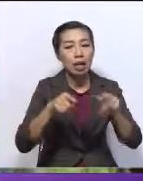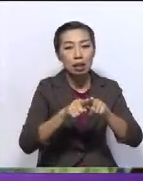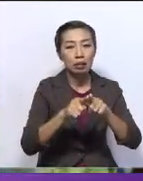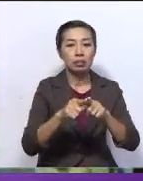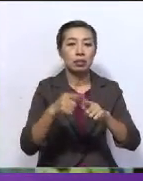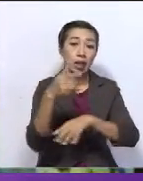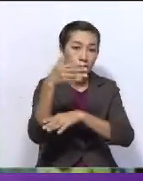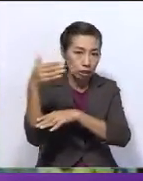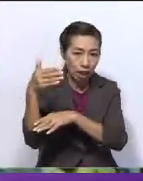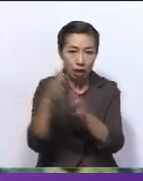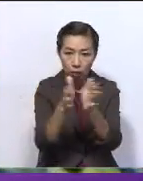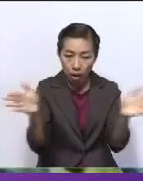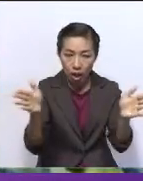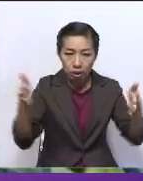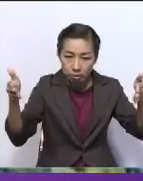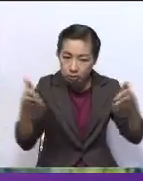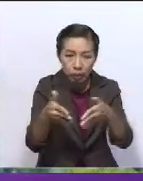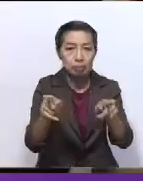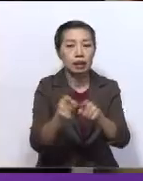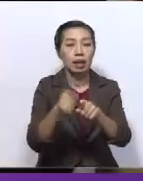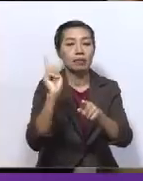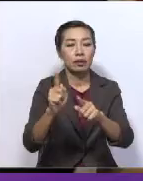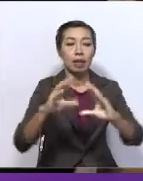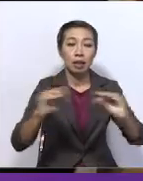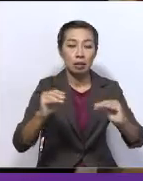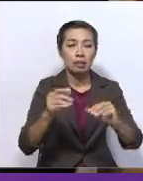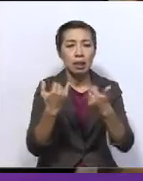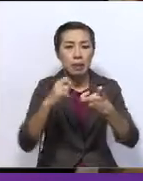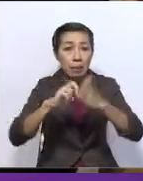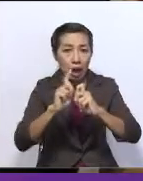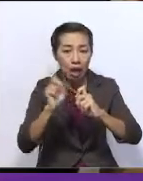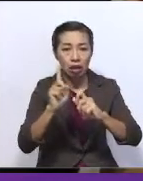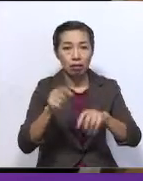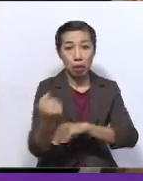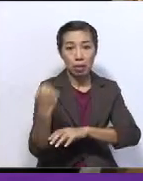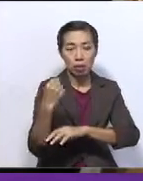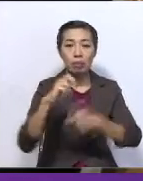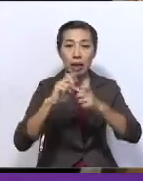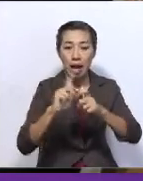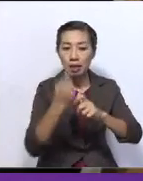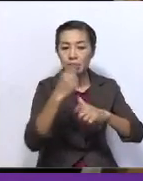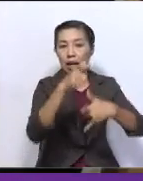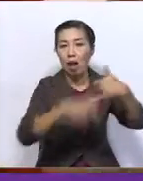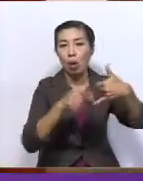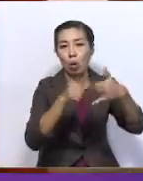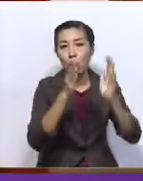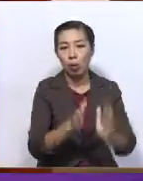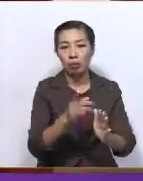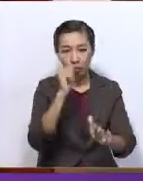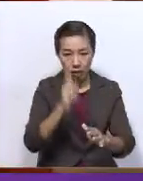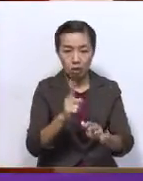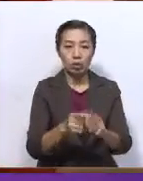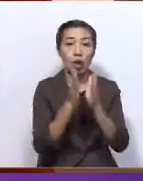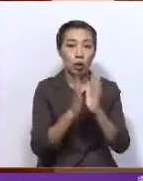ติสังคมชุมชนมองว่ามิติด้านความมั่นคงปัญหาเกิดจากตัวบุคคลค่ะดังนั้นจะต้องพัฒนาคนให้มีความพร้อมสาม